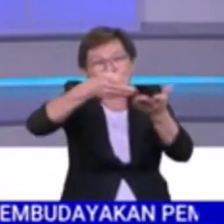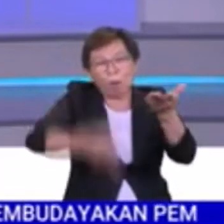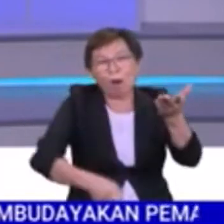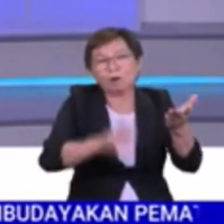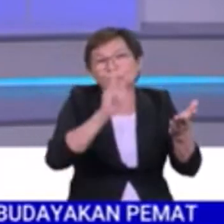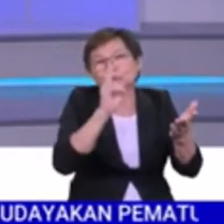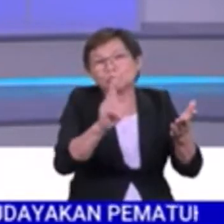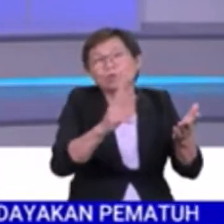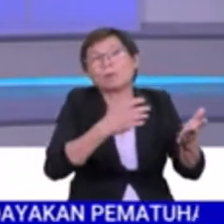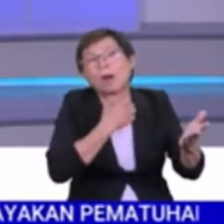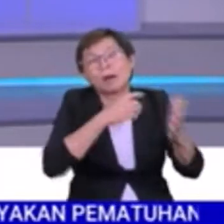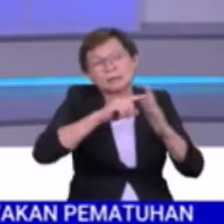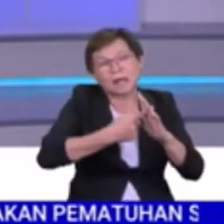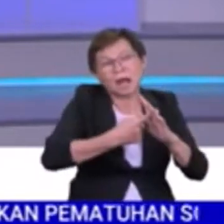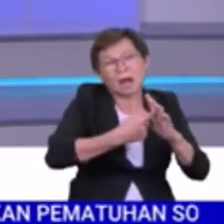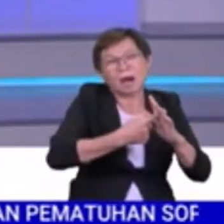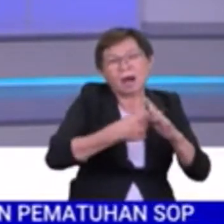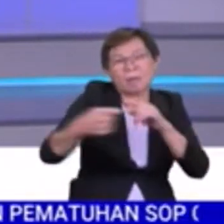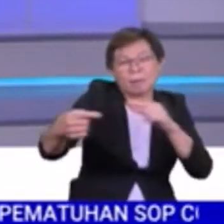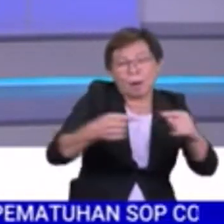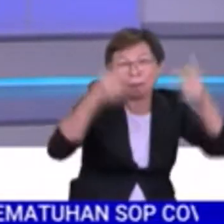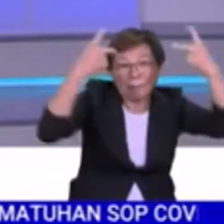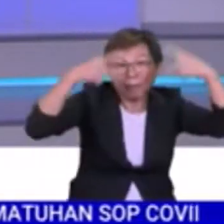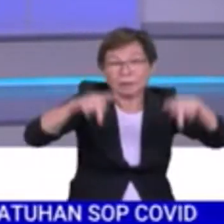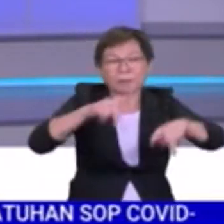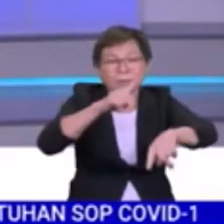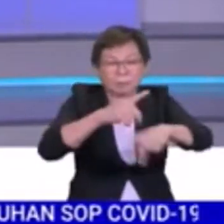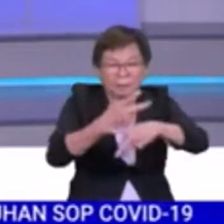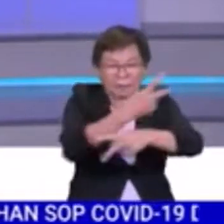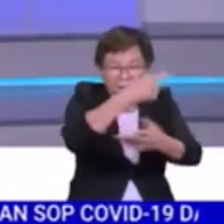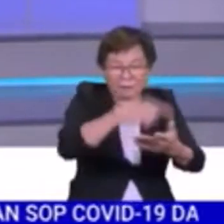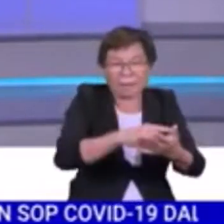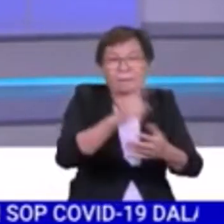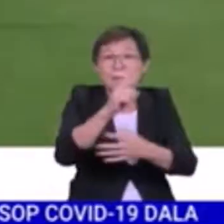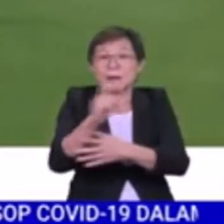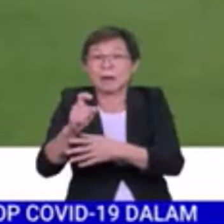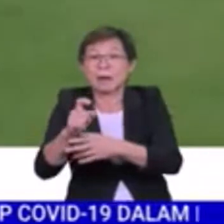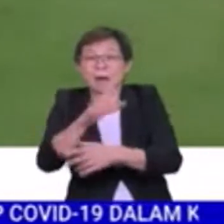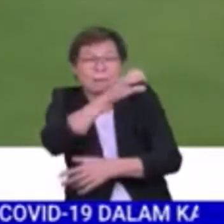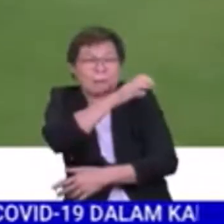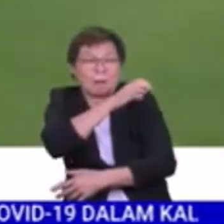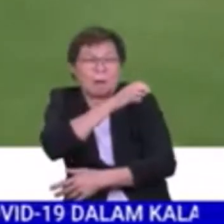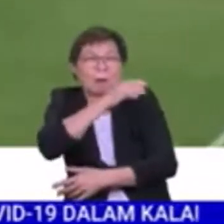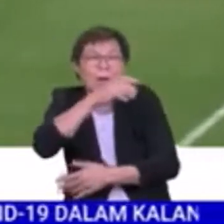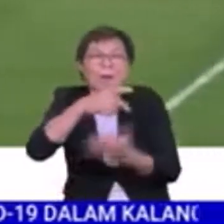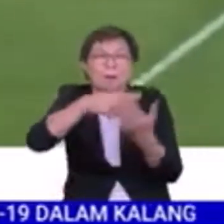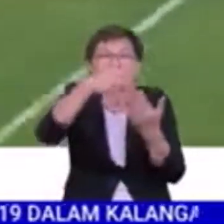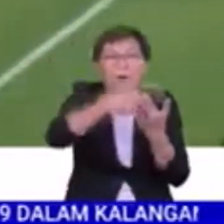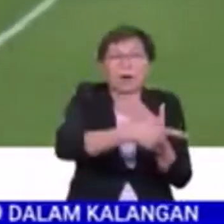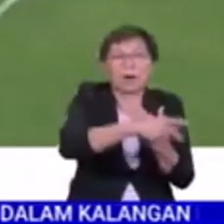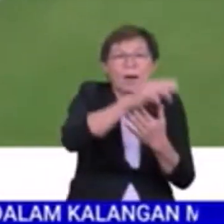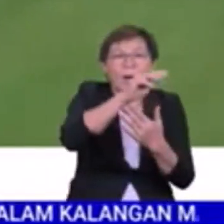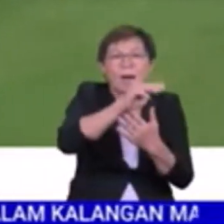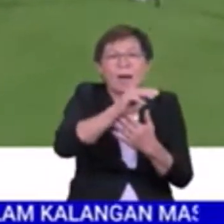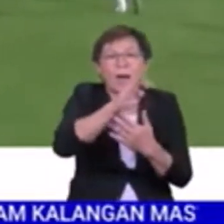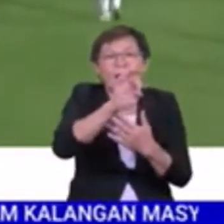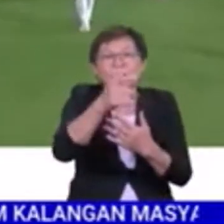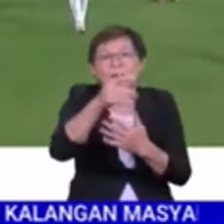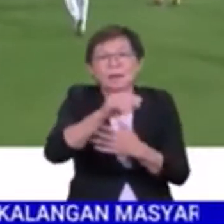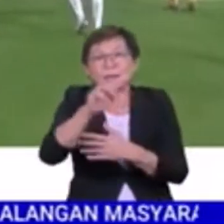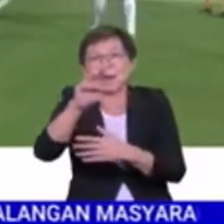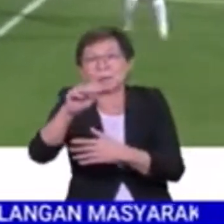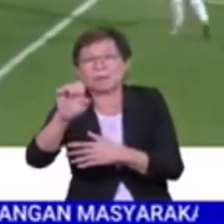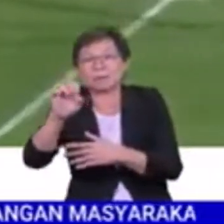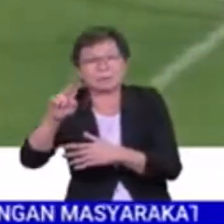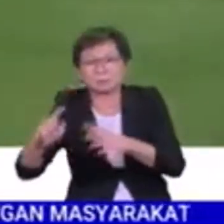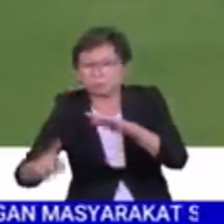Gaurus sejak memulakan kempen Liga Perdana musim ini. Bekas pengendali skuad projek FAM MSN musim lalu itu berkata, tidak